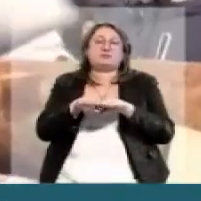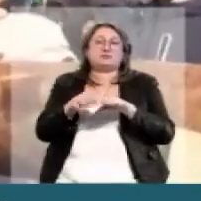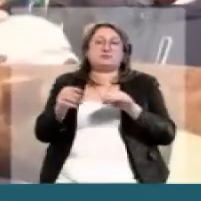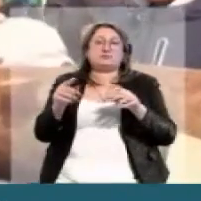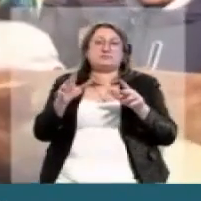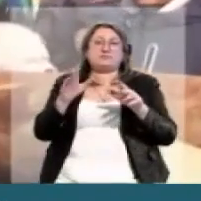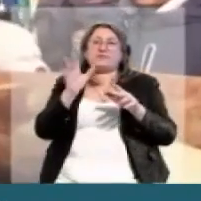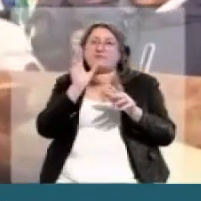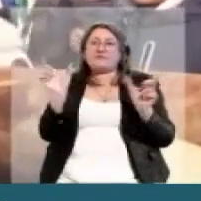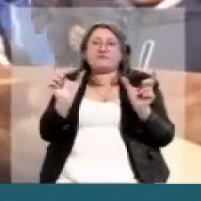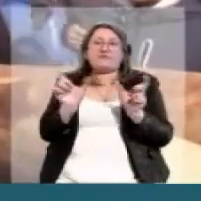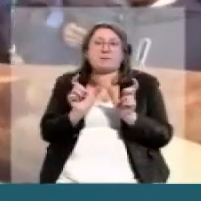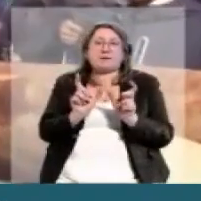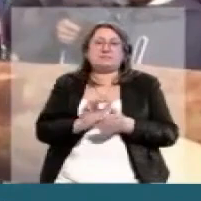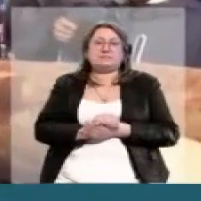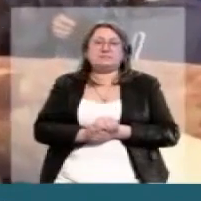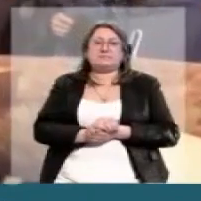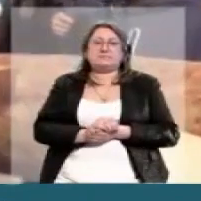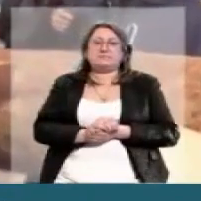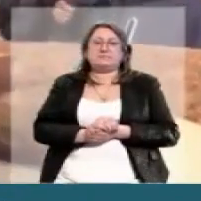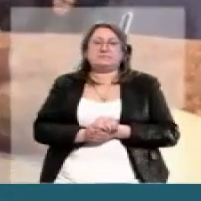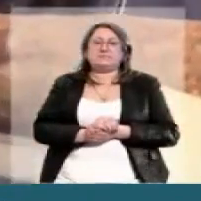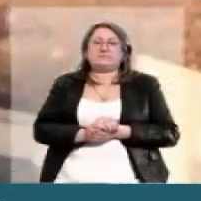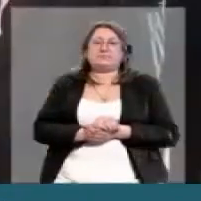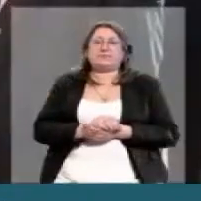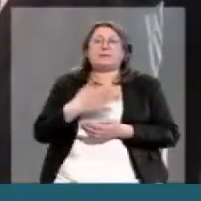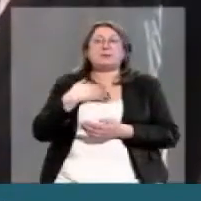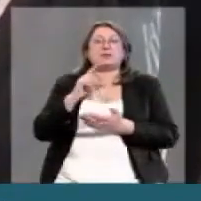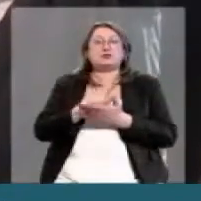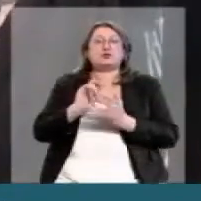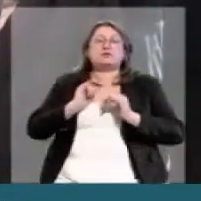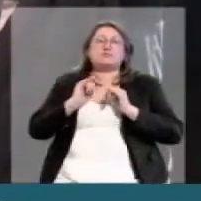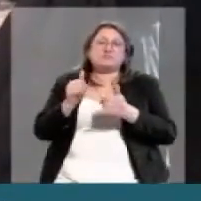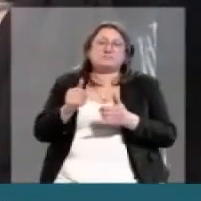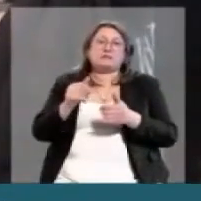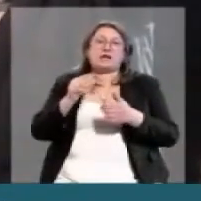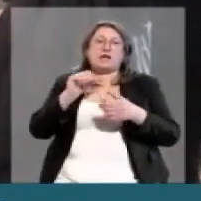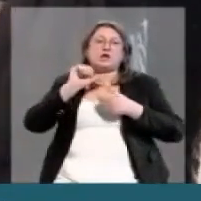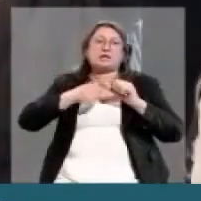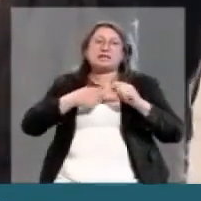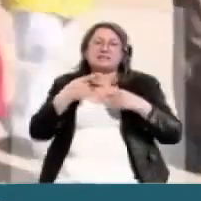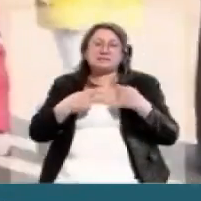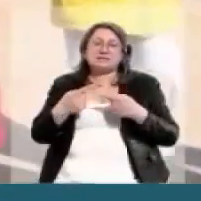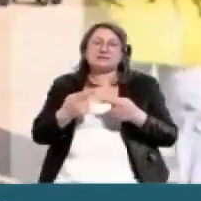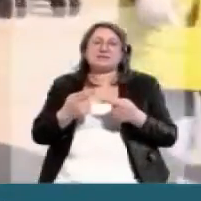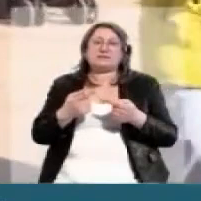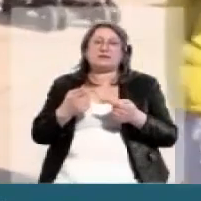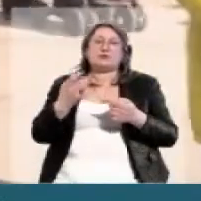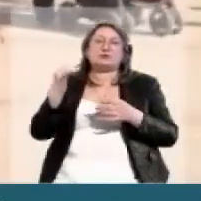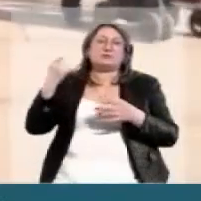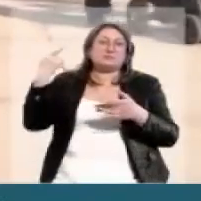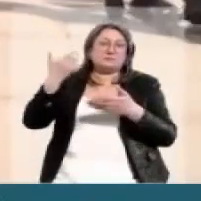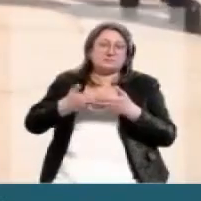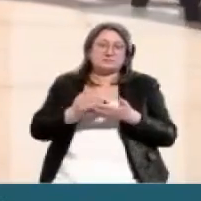бұл мейрамның орны бөлек. Күнделікті облыстың әр бұрышында салт-дәстүрді кеңінен насихаттауға, татулықты нығайтуға